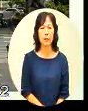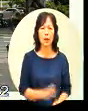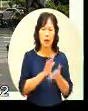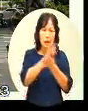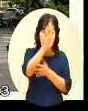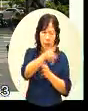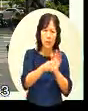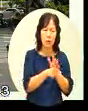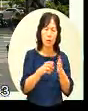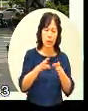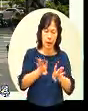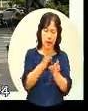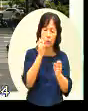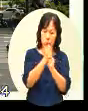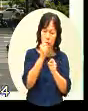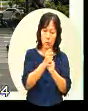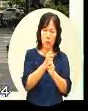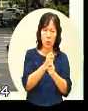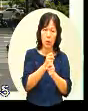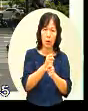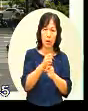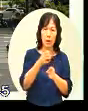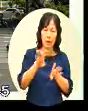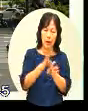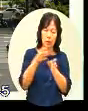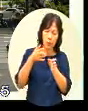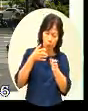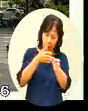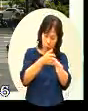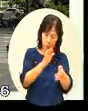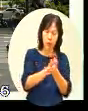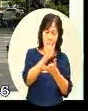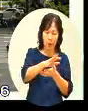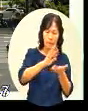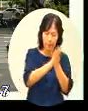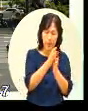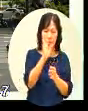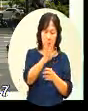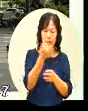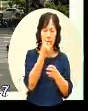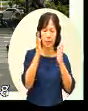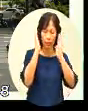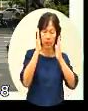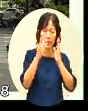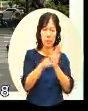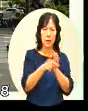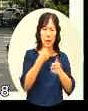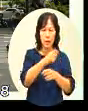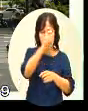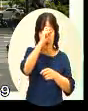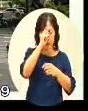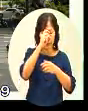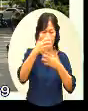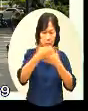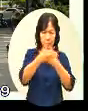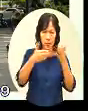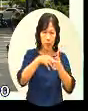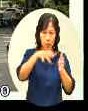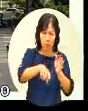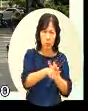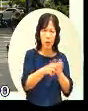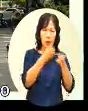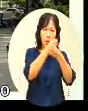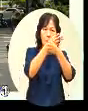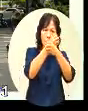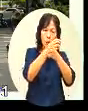整个营运之后，我想应该要迈入一个常态。所以我们也希望交通局说，是不是这个号志